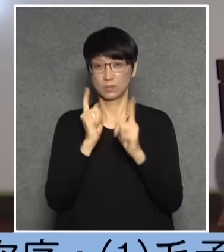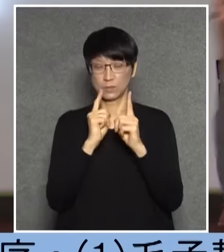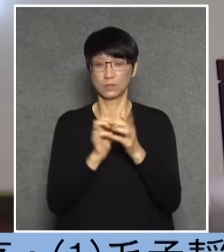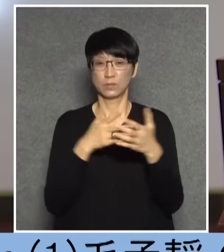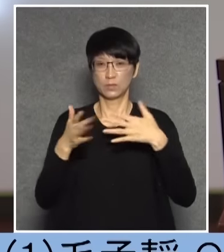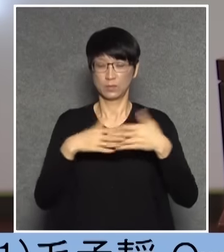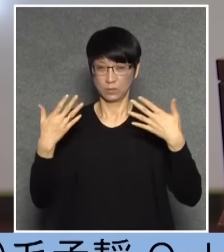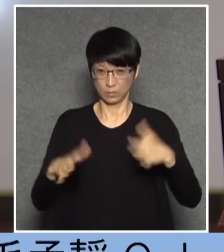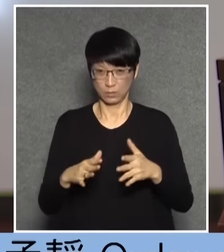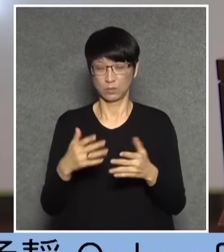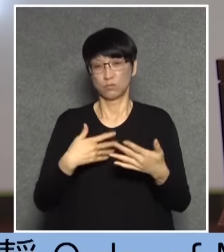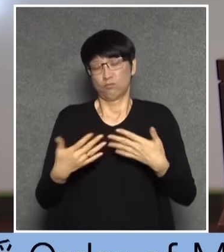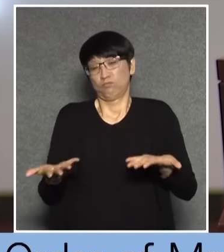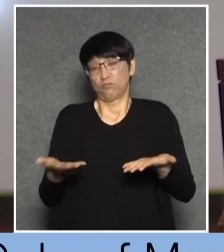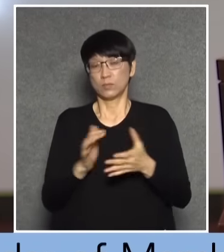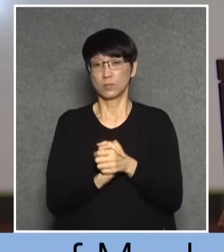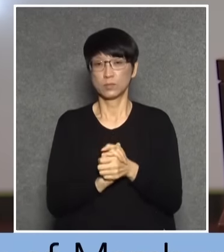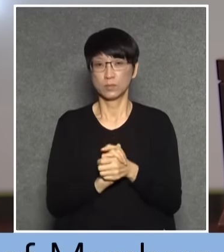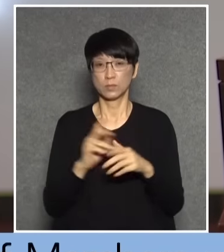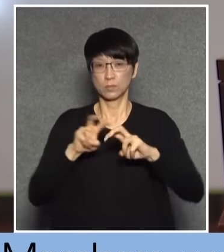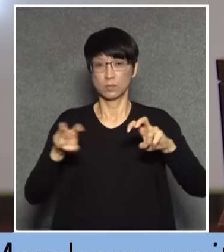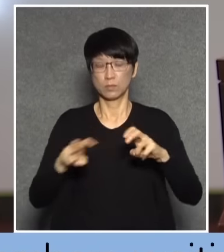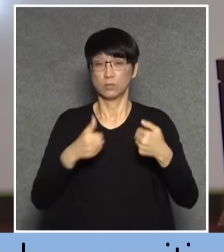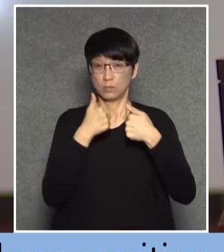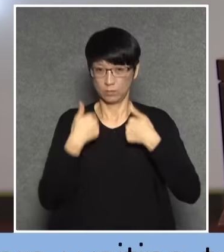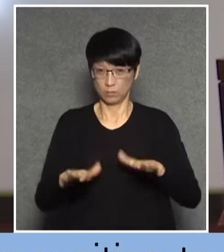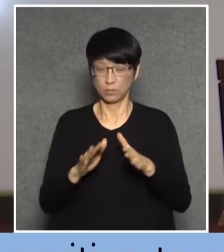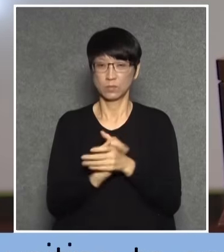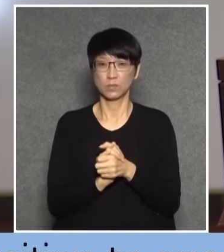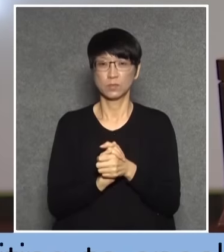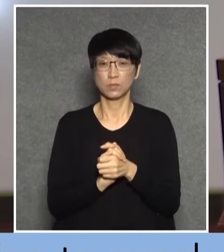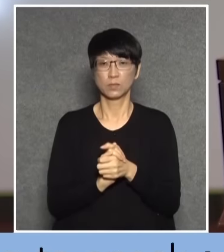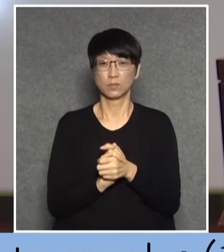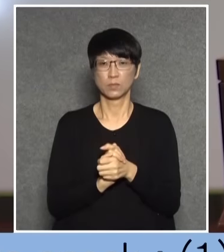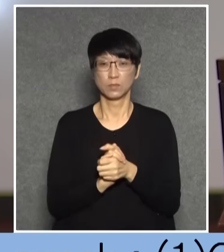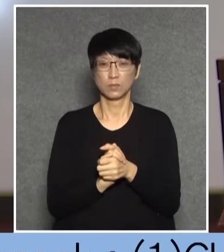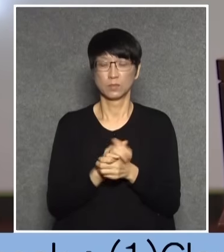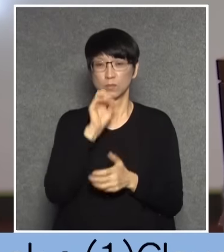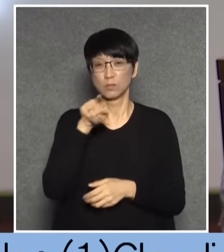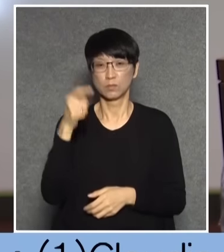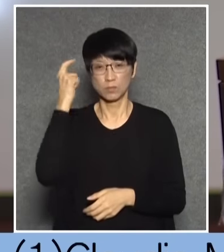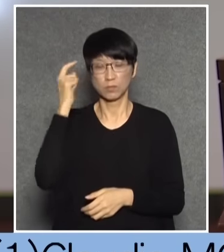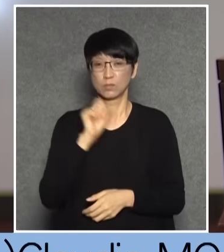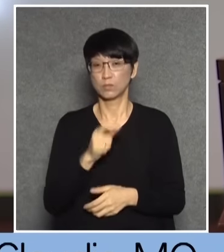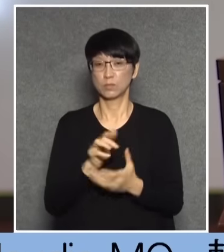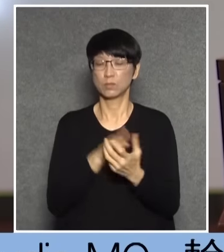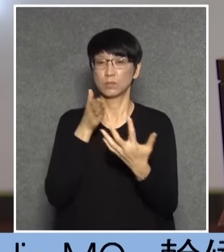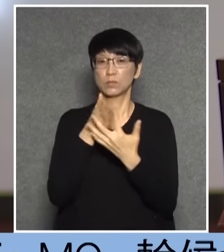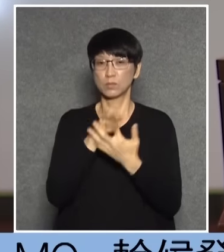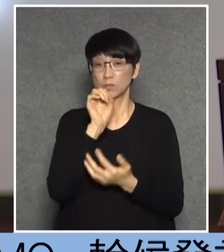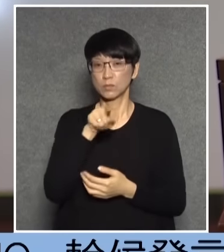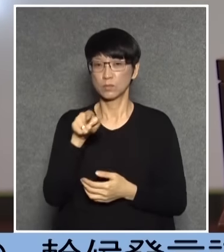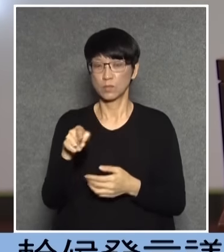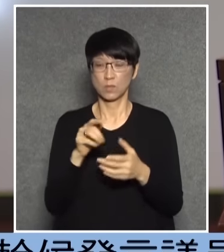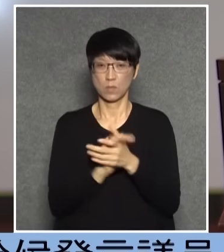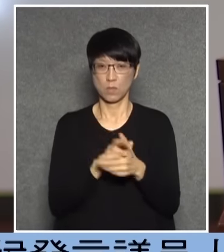啦，冇嘢啦，咁係咪？亦都冇個調查又結束咗啦，係咪？咁你都唔會話俾佢聽噶啦，係咪？係咪應該要主動話俾啲即係所